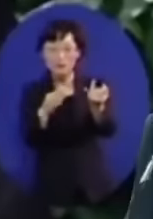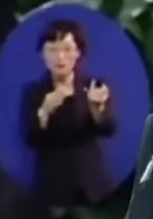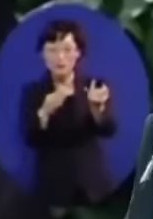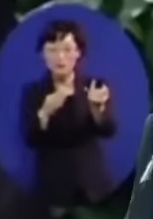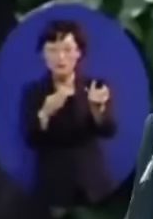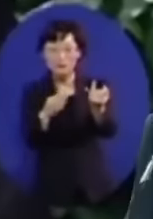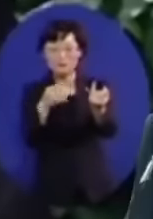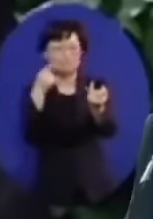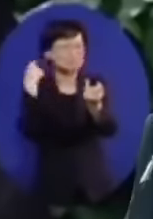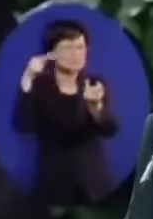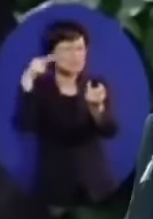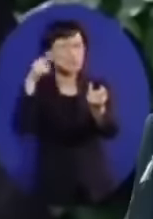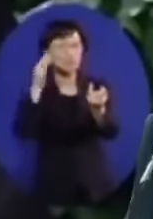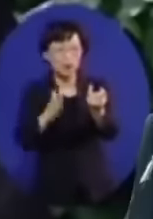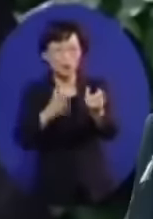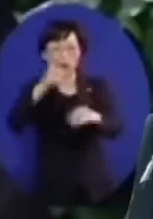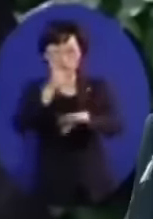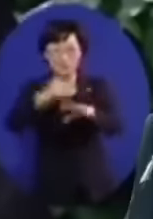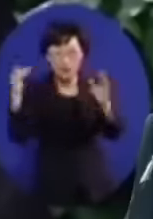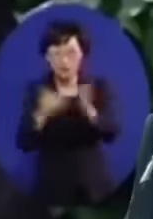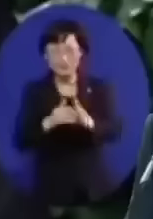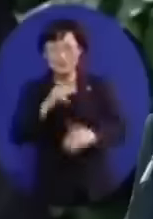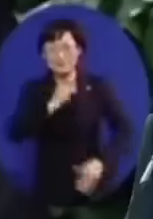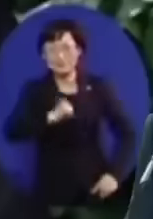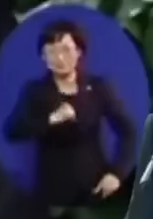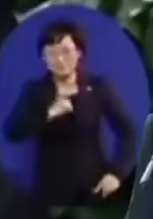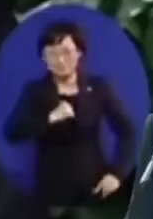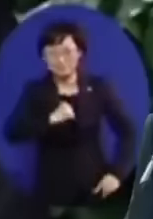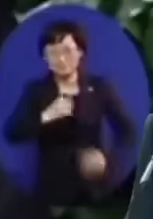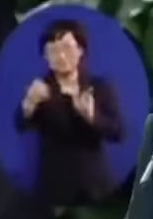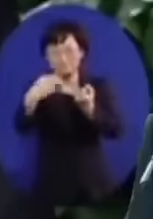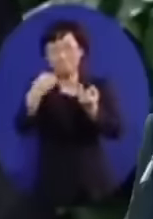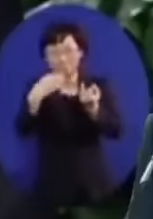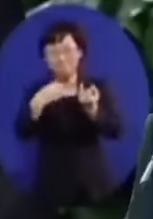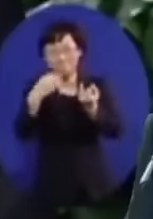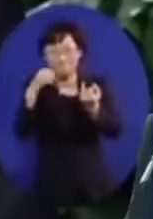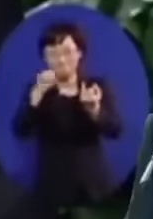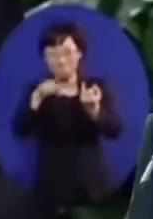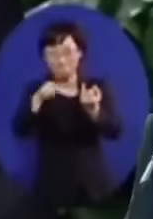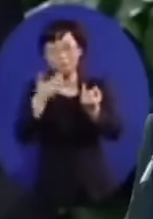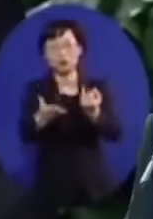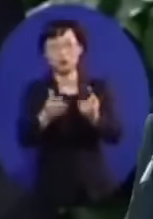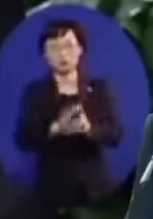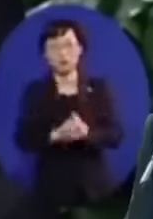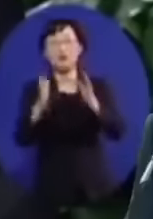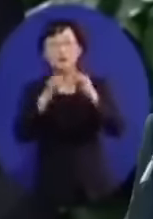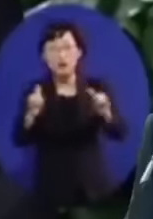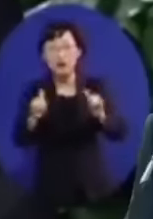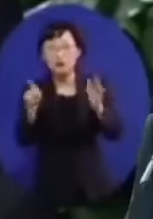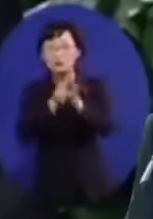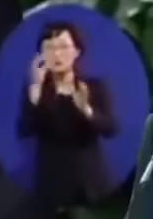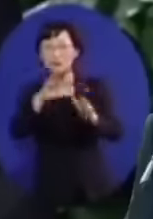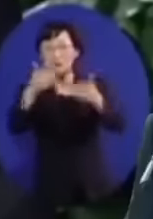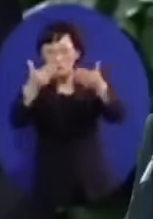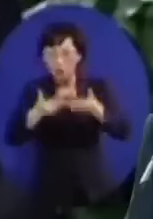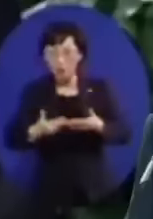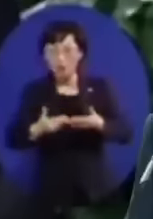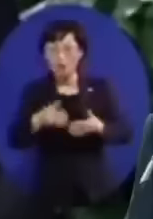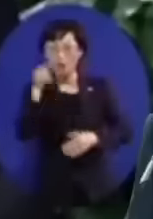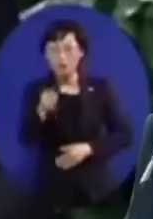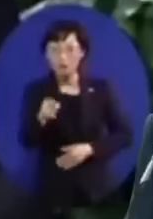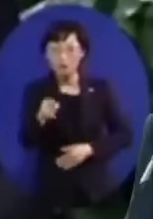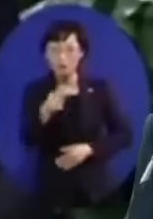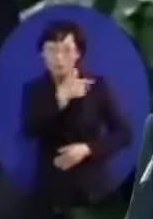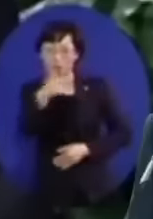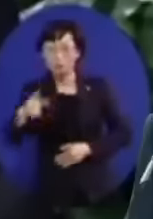받지 말고 끝까지 참고 들어주십시오. 사람이 인정을 받는다는 것이 굉장히